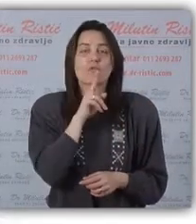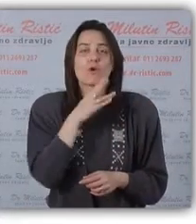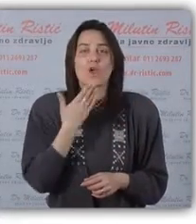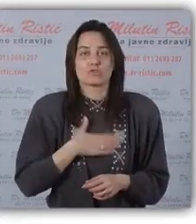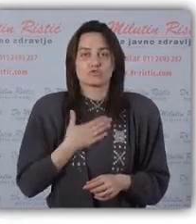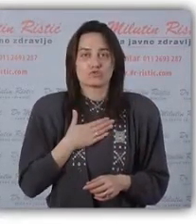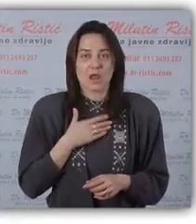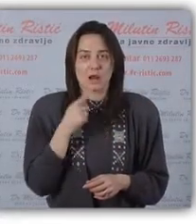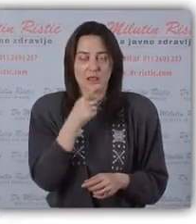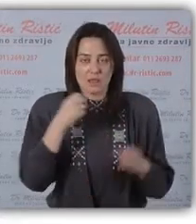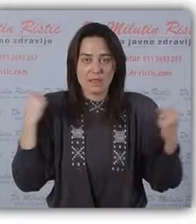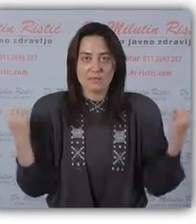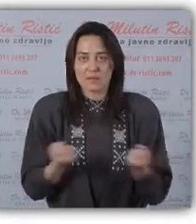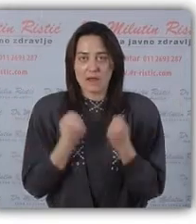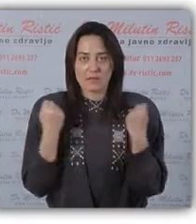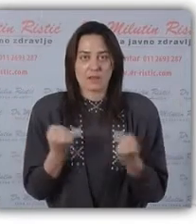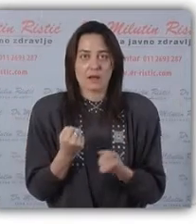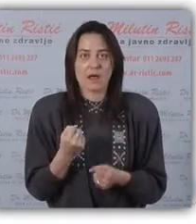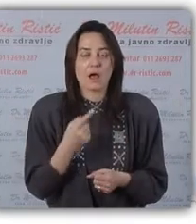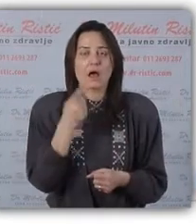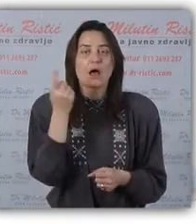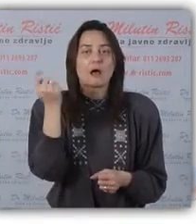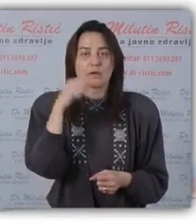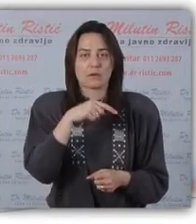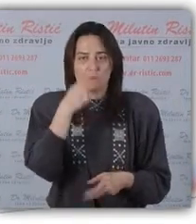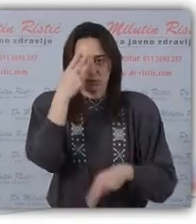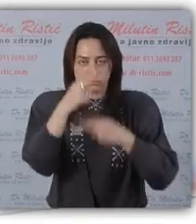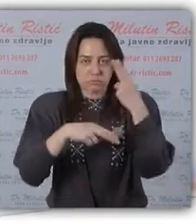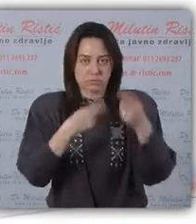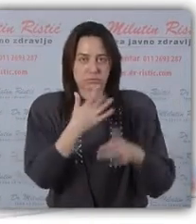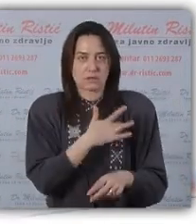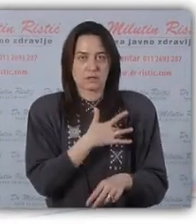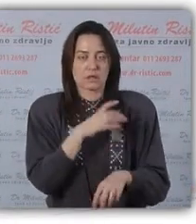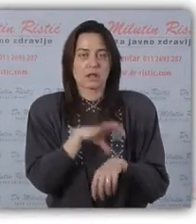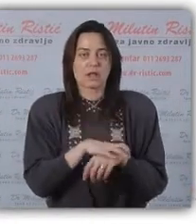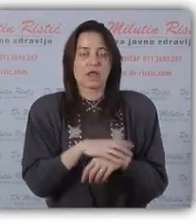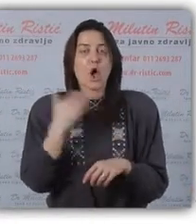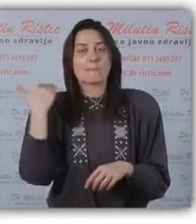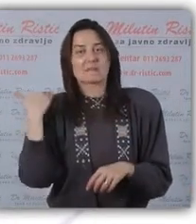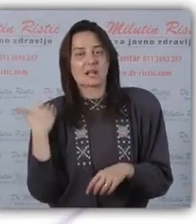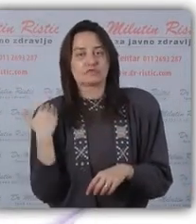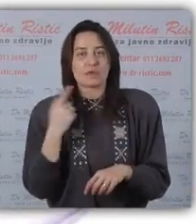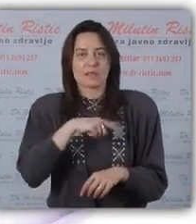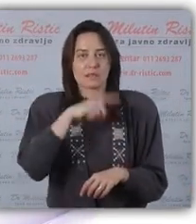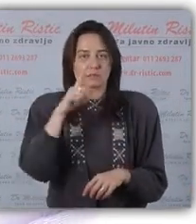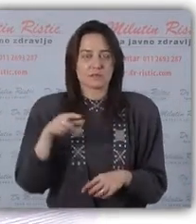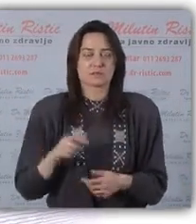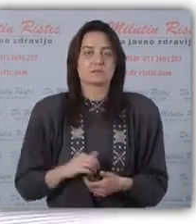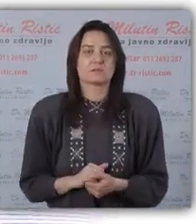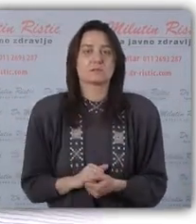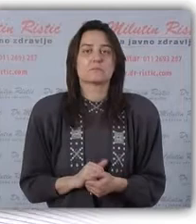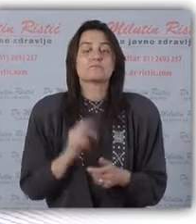čovek koji želi da se tako intenzivno trenira ispita kardiološki, to je da se uradi test opterećenja.